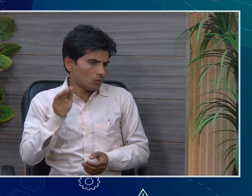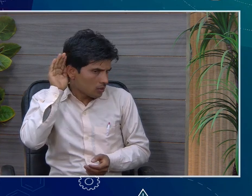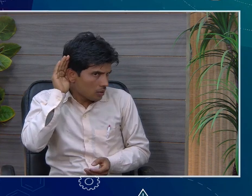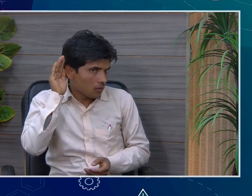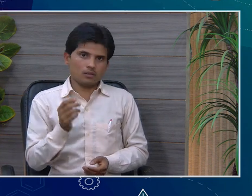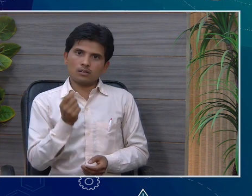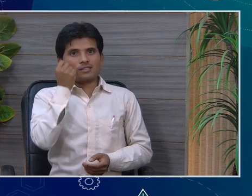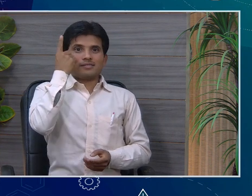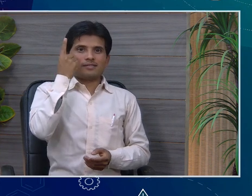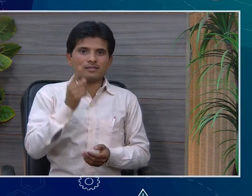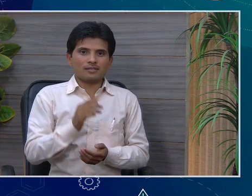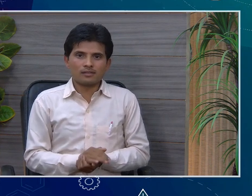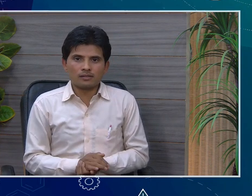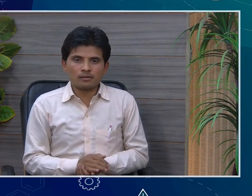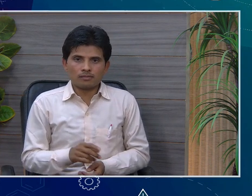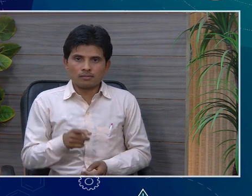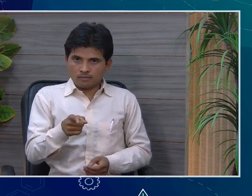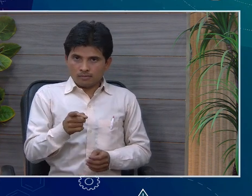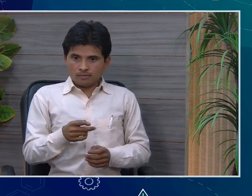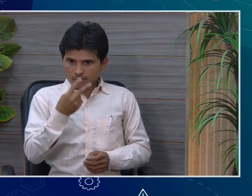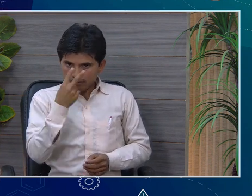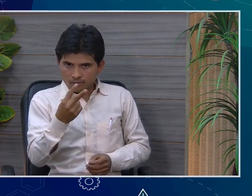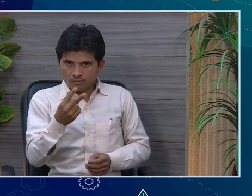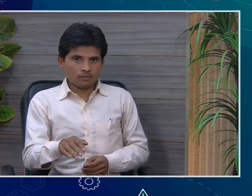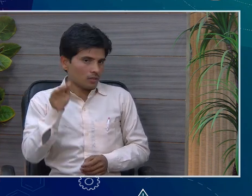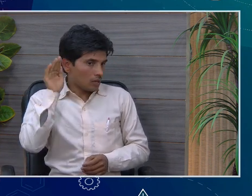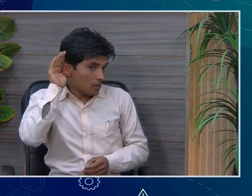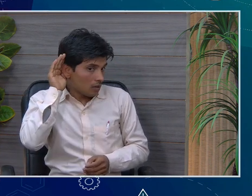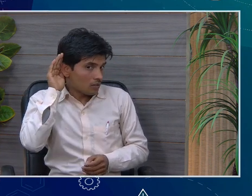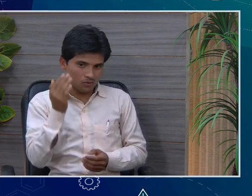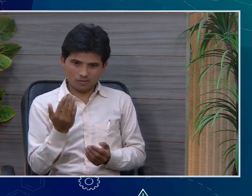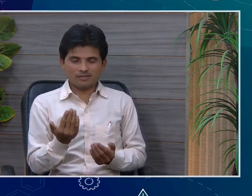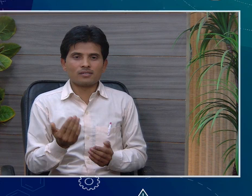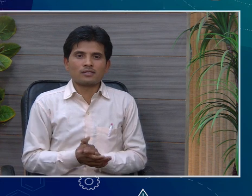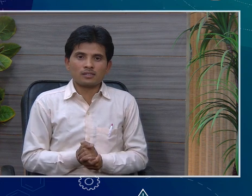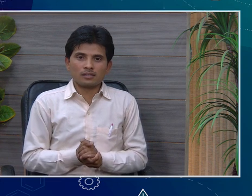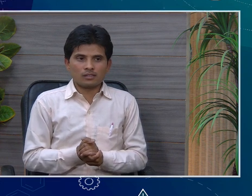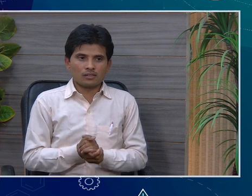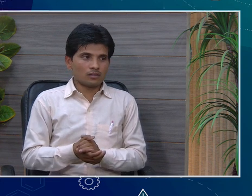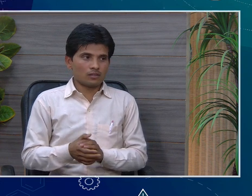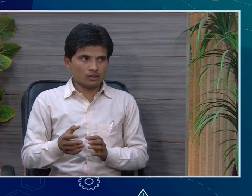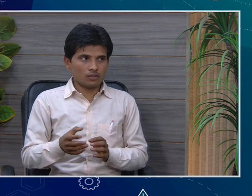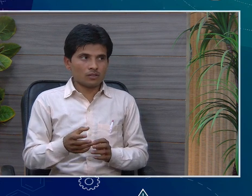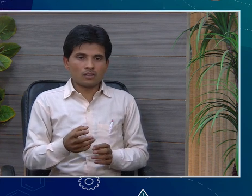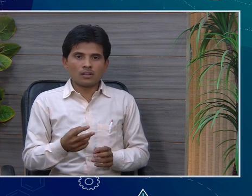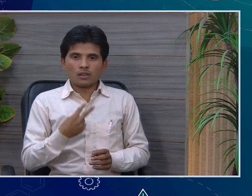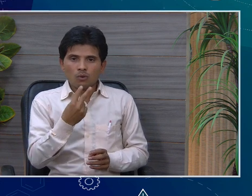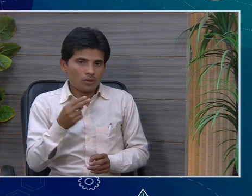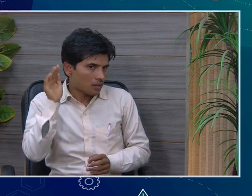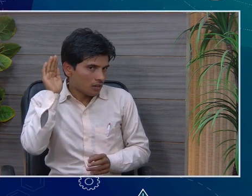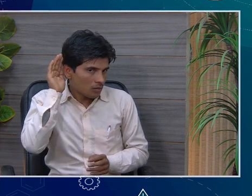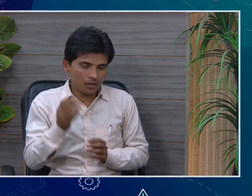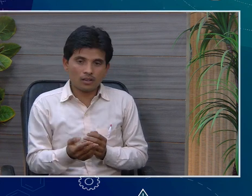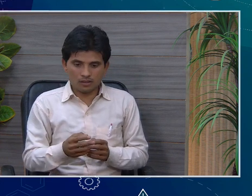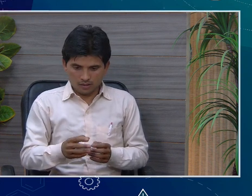यहां पर डालता हूं तो आप लोग देख इसमें आवाज आ रही है तो वह आवाज का जो पैटर्न है